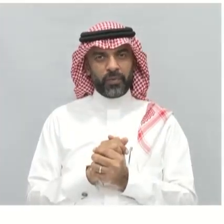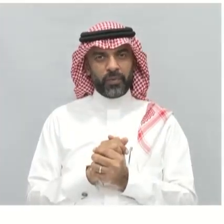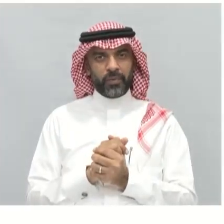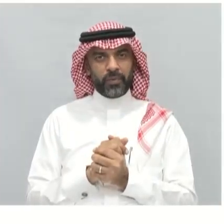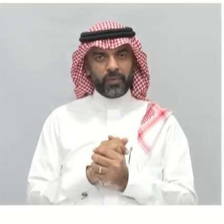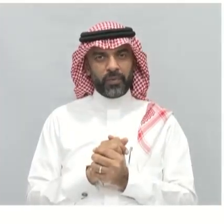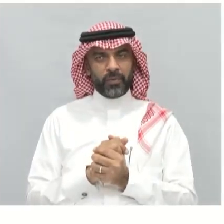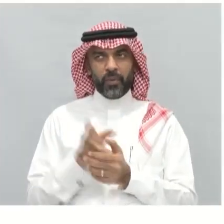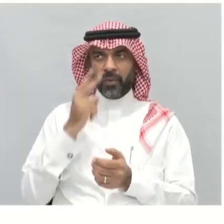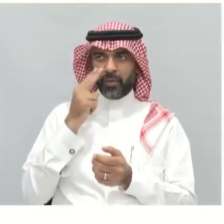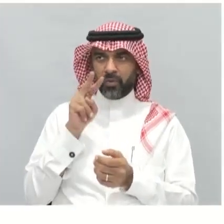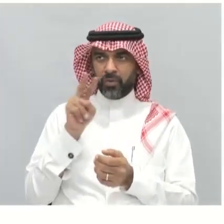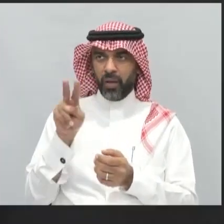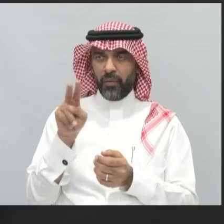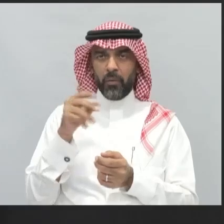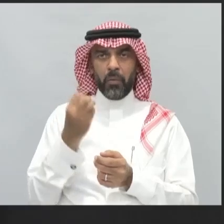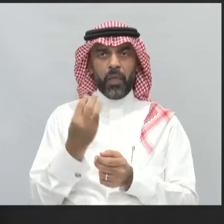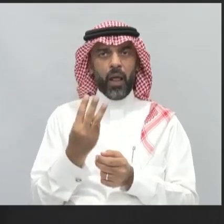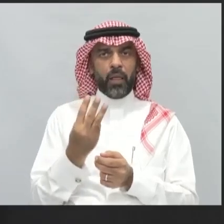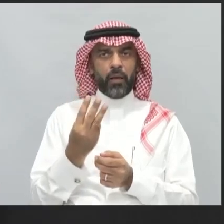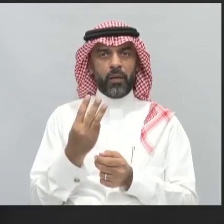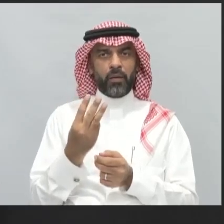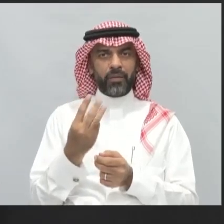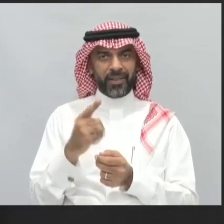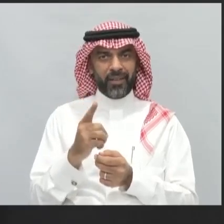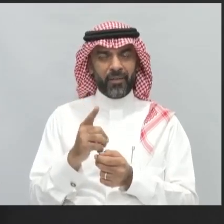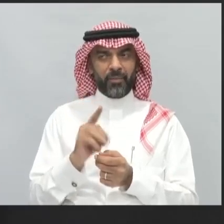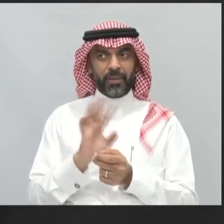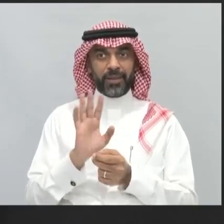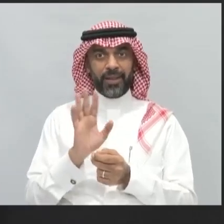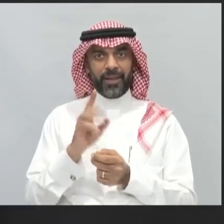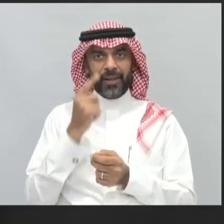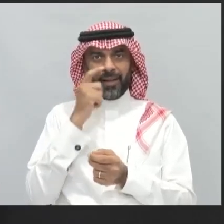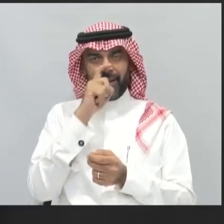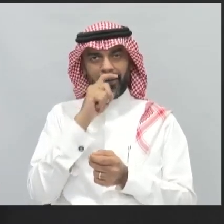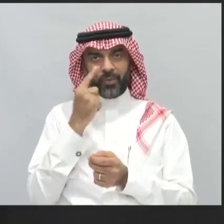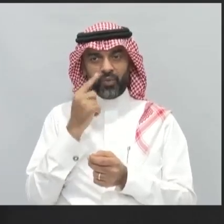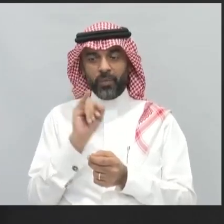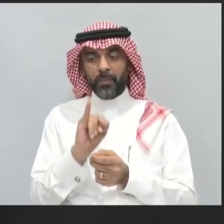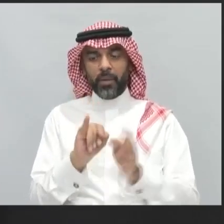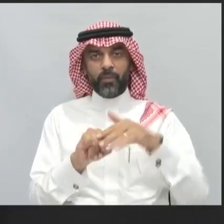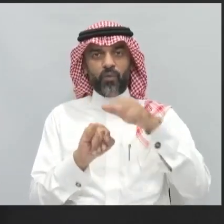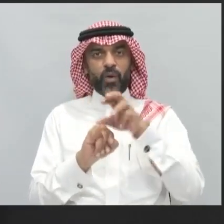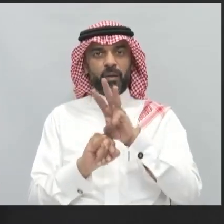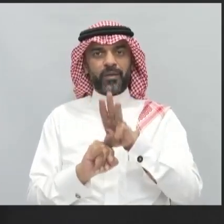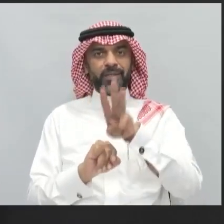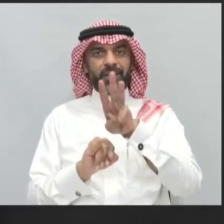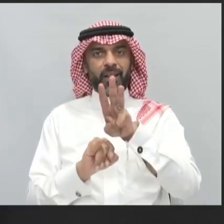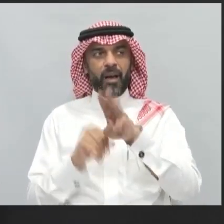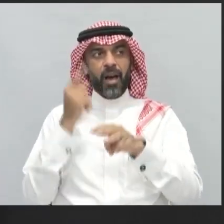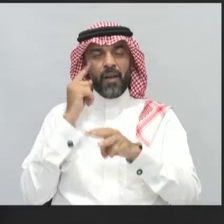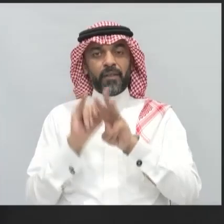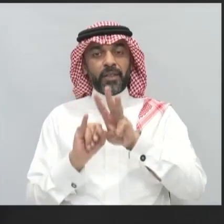ذلك لاحظوا معي ان الميم مشدده والحرف المشدد بحرفين فهنا الميم مكرره